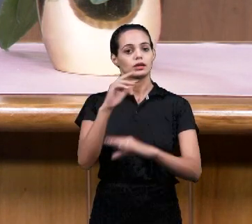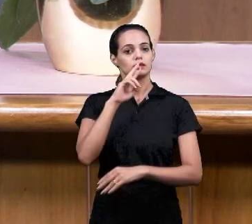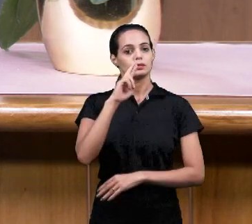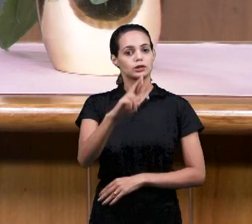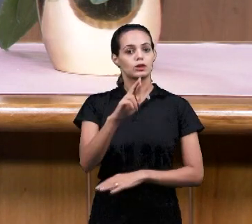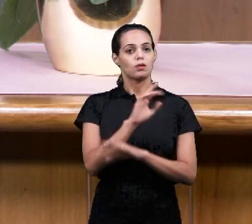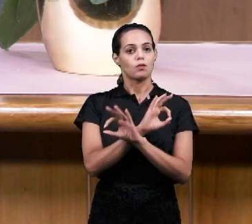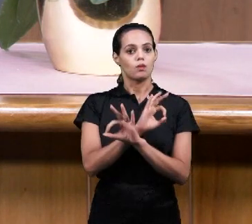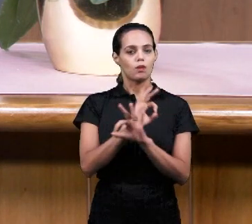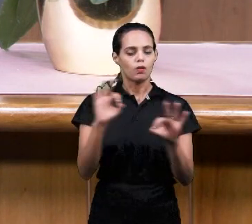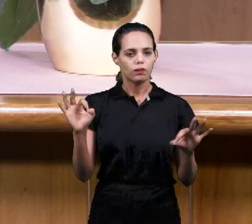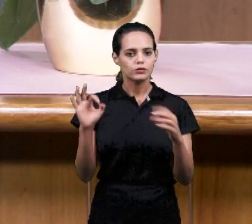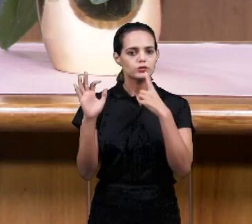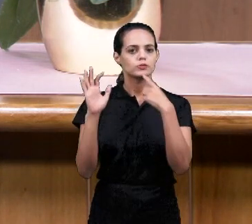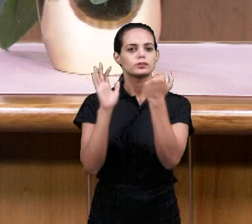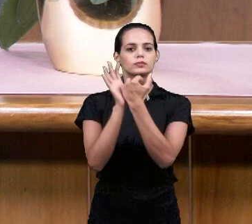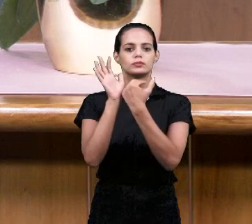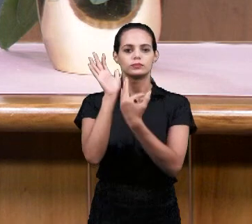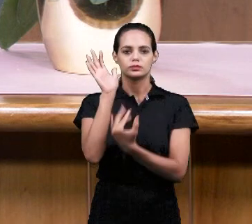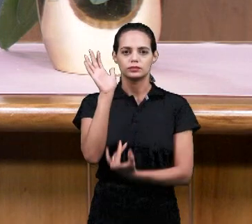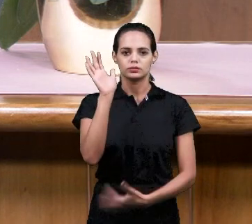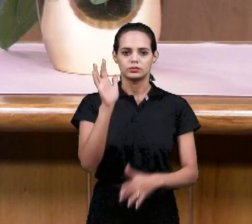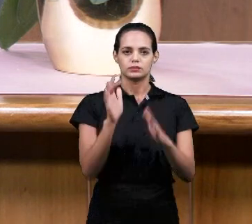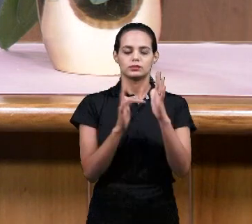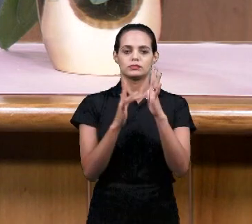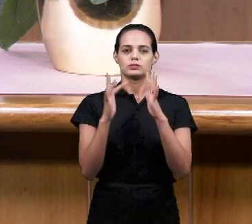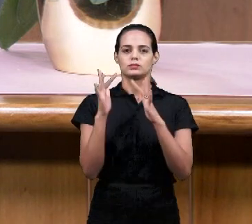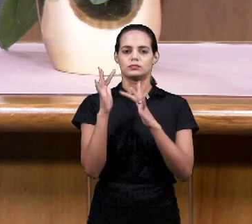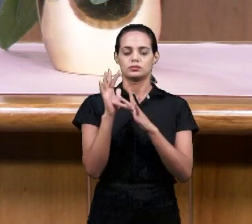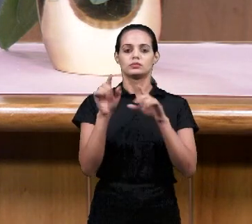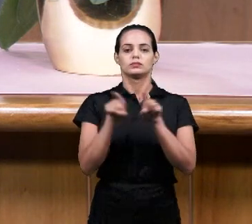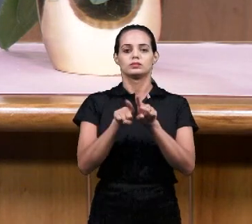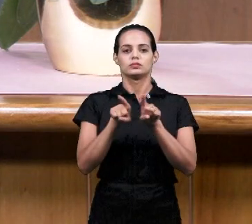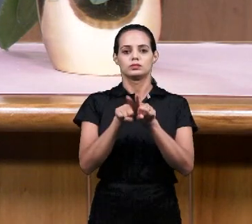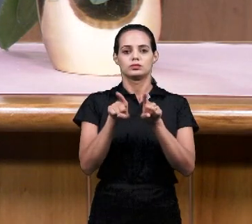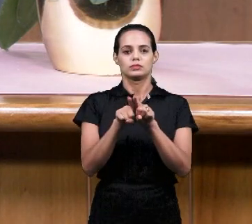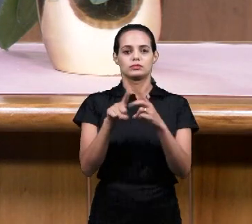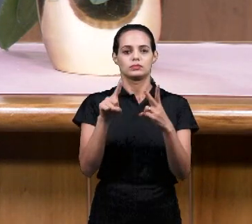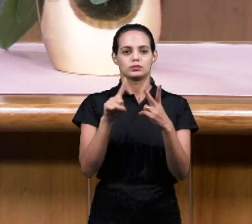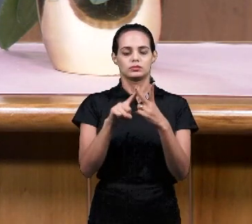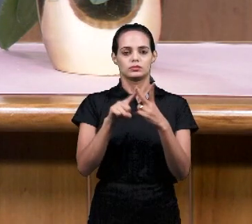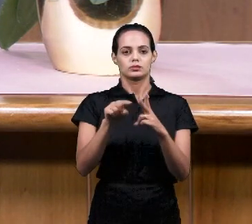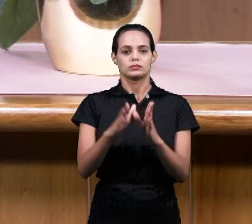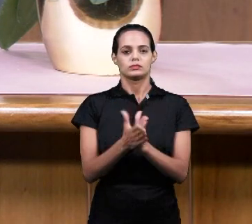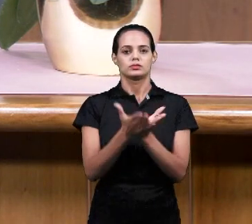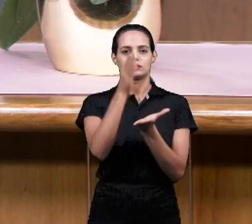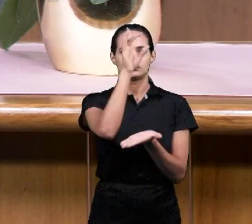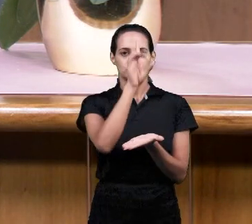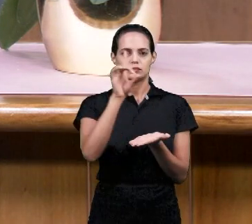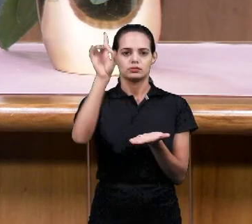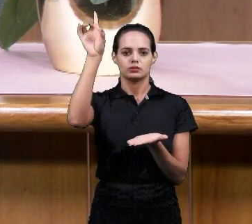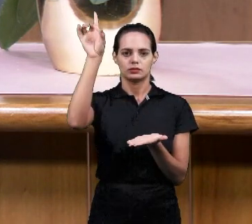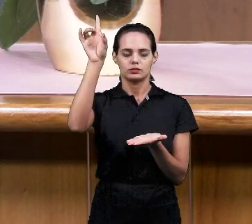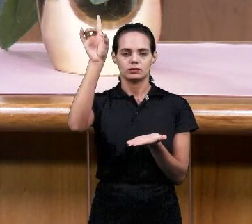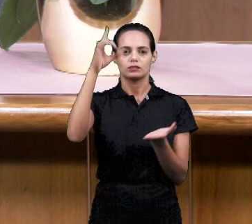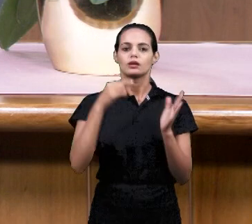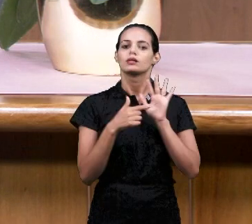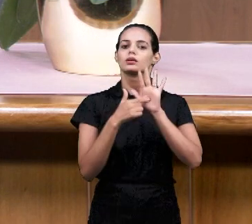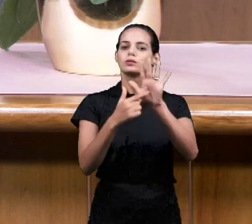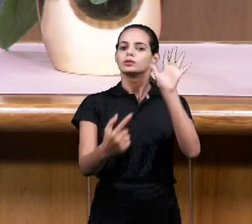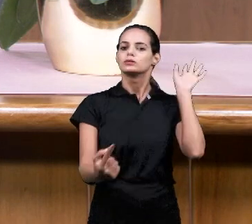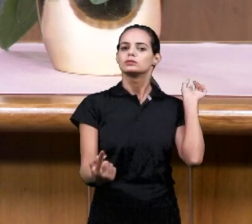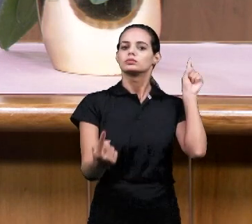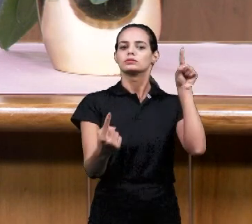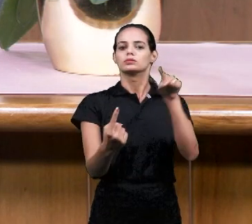et le sang, comme les 2 mots qui définissent la cible des attaques